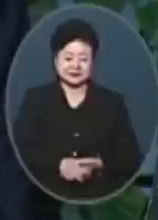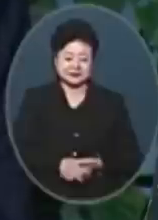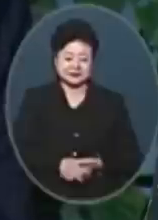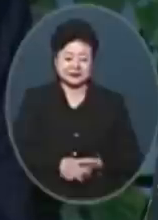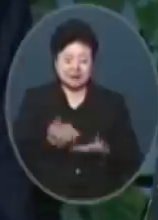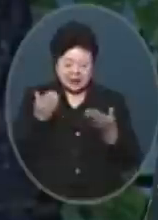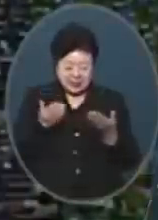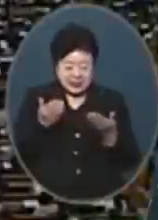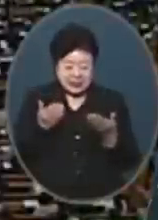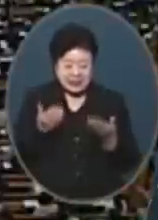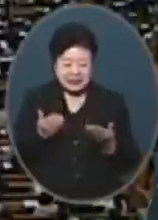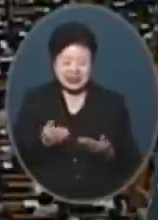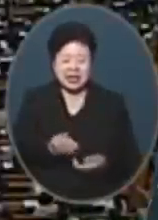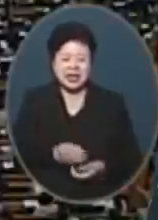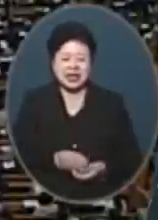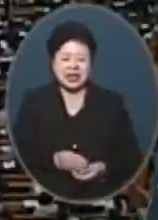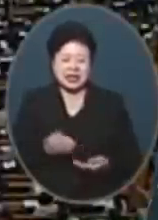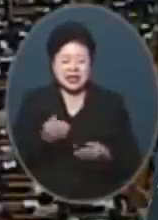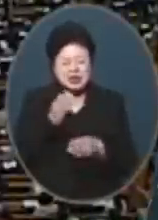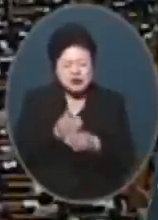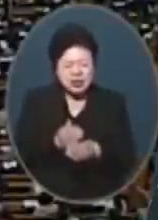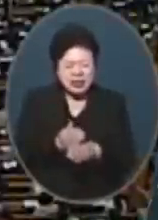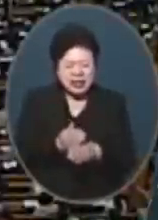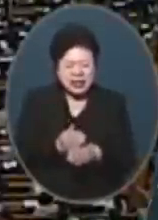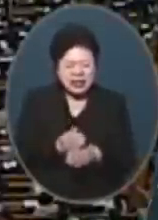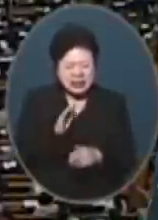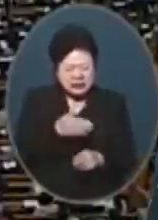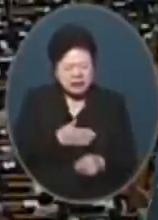일을 하다가 일이 안 되면